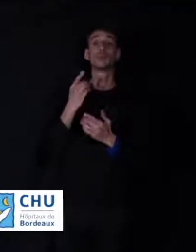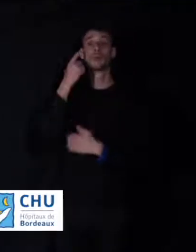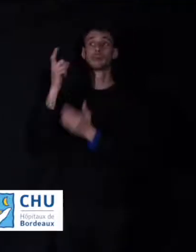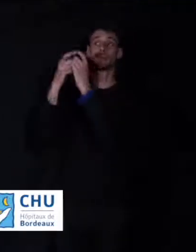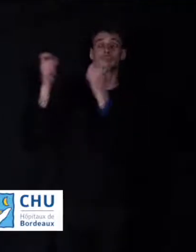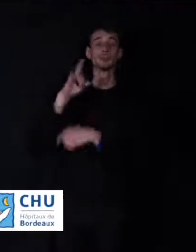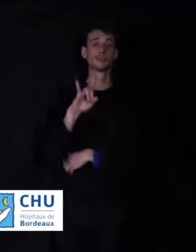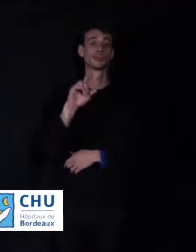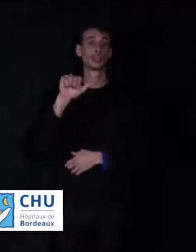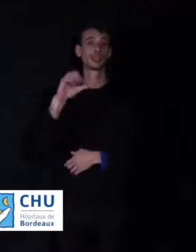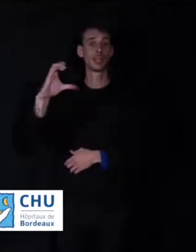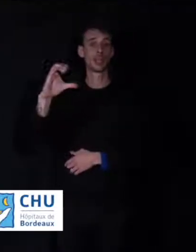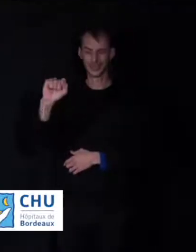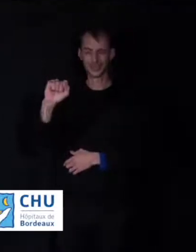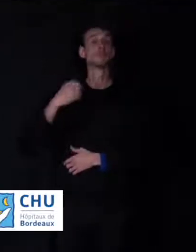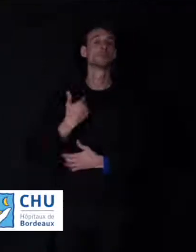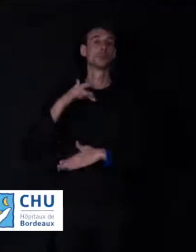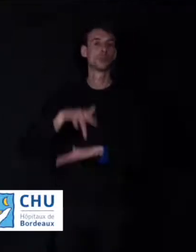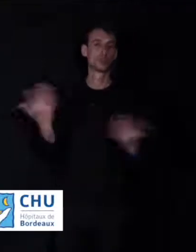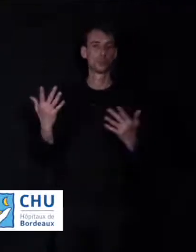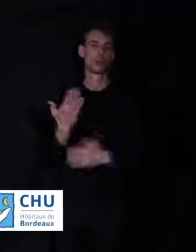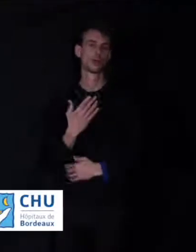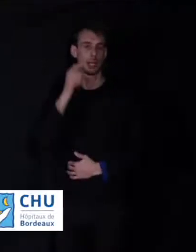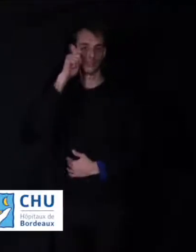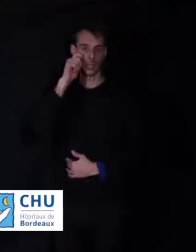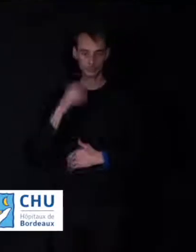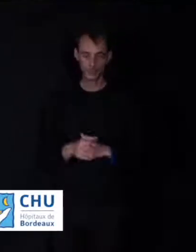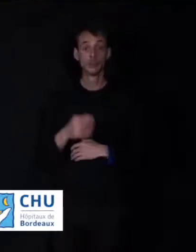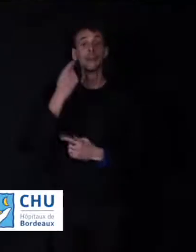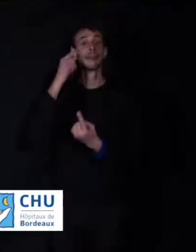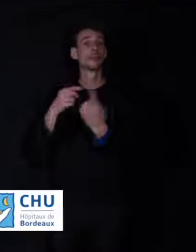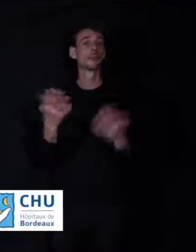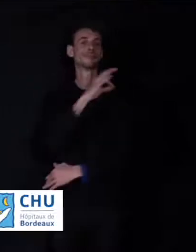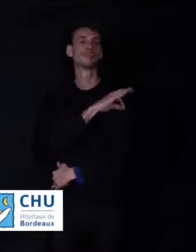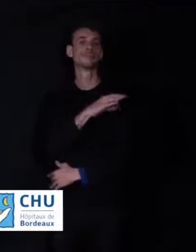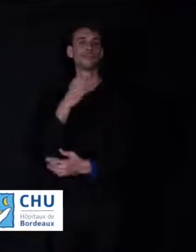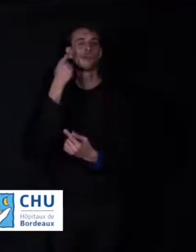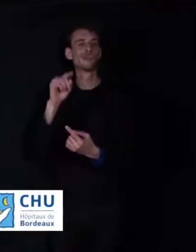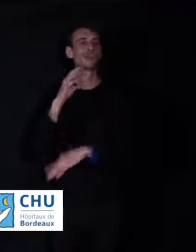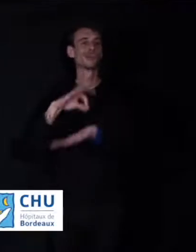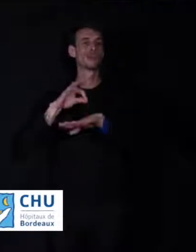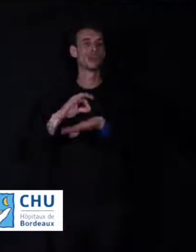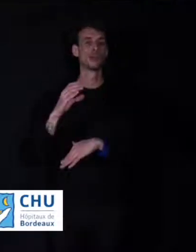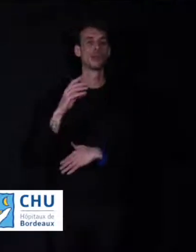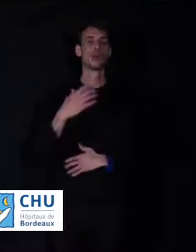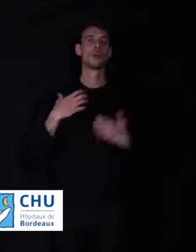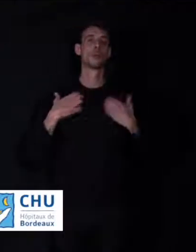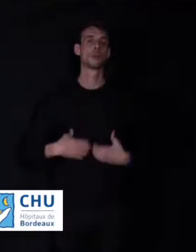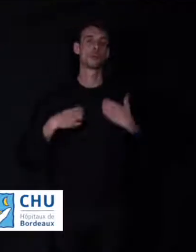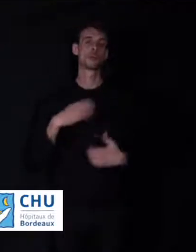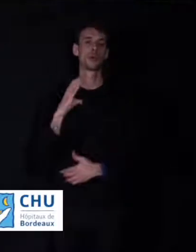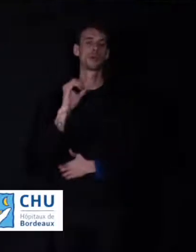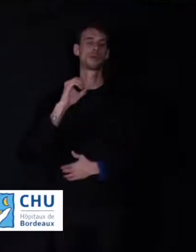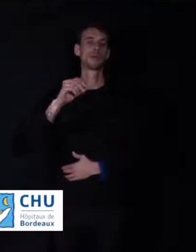le vaccin du pneumocoque. C'est très d'actualité, mais il me semblait important de parler de mes liens